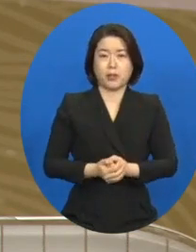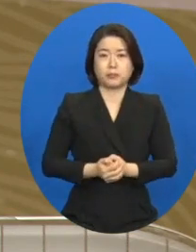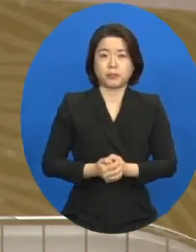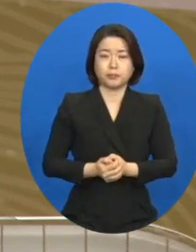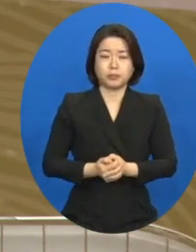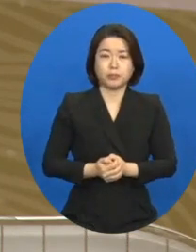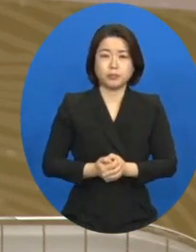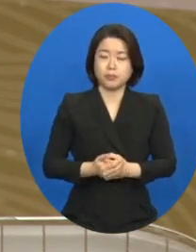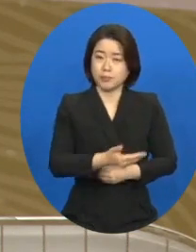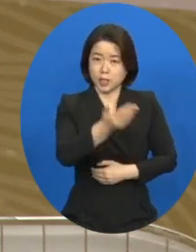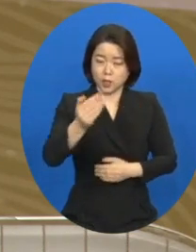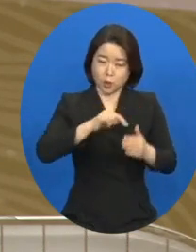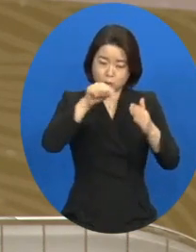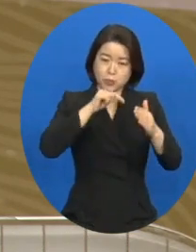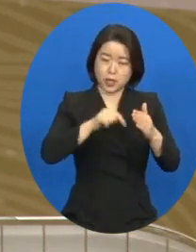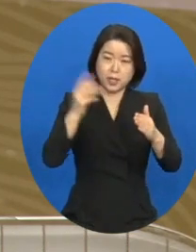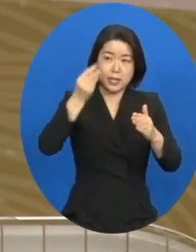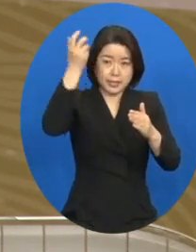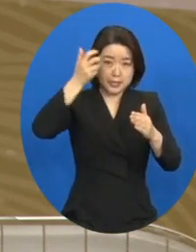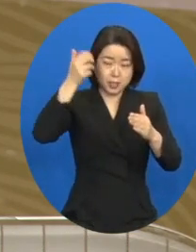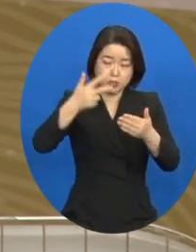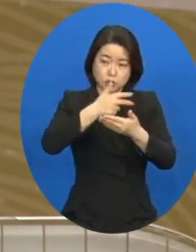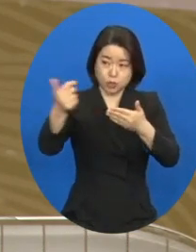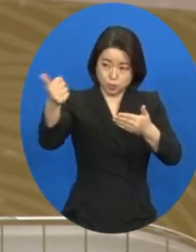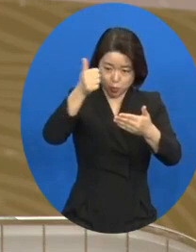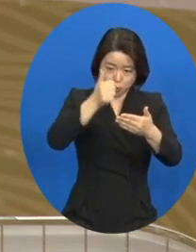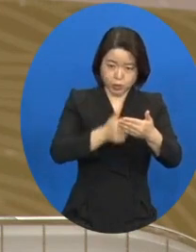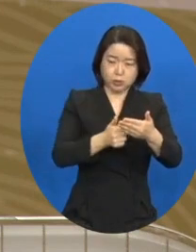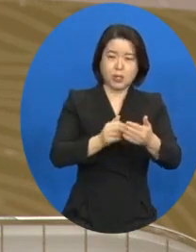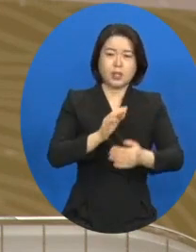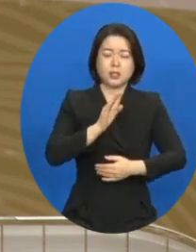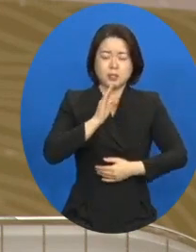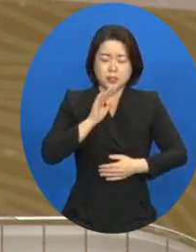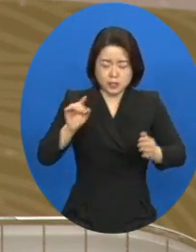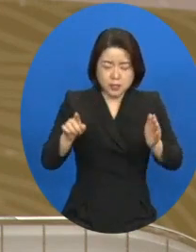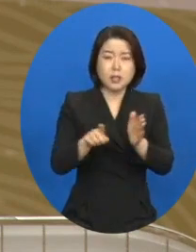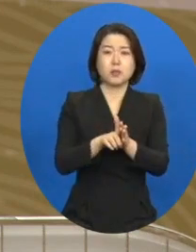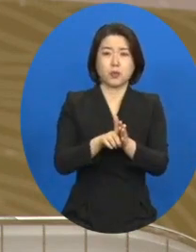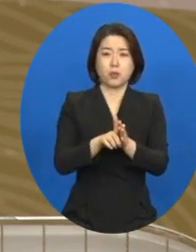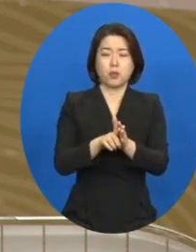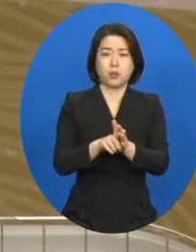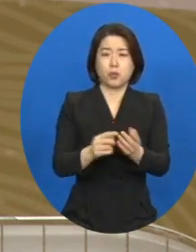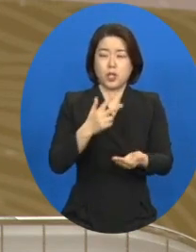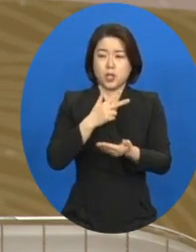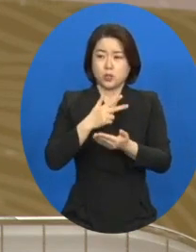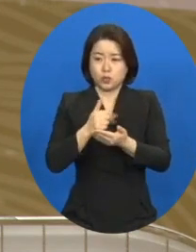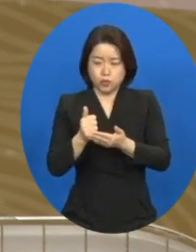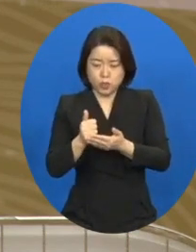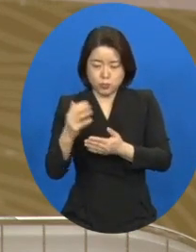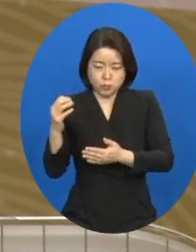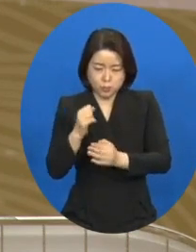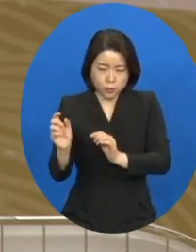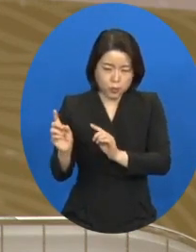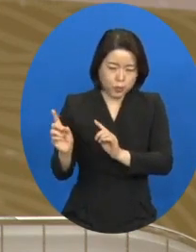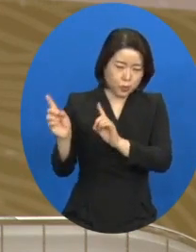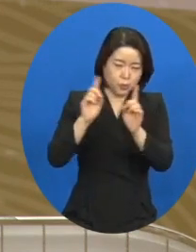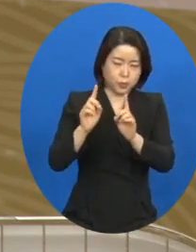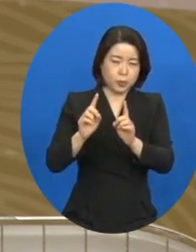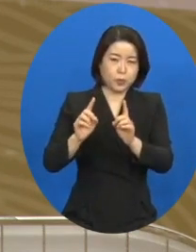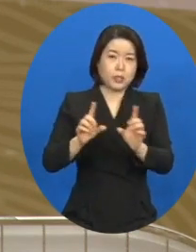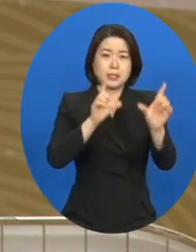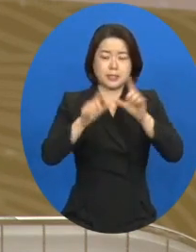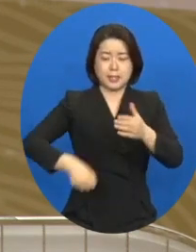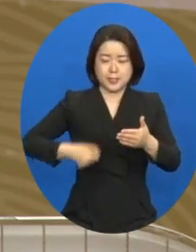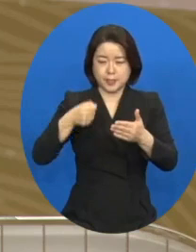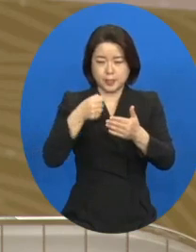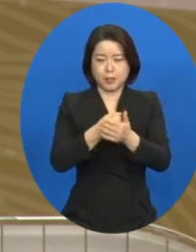그리고 여러분 안에 성령으로 주님이 오신 것을 진짜 믿고 주님으로 사는 결단이 너무너무 중요한